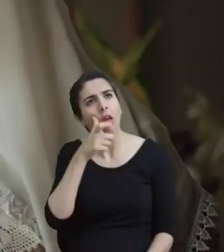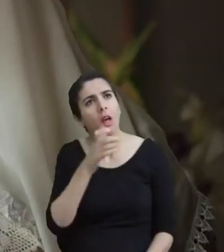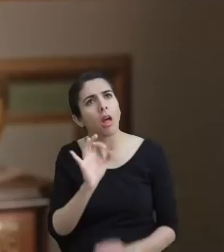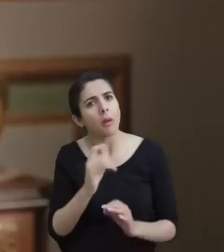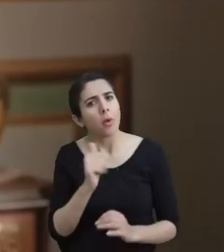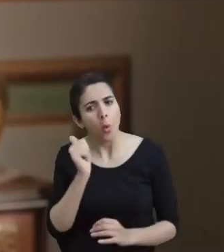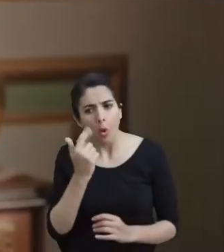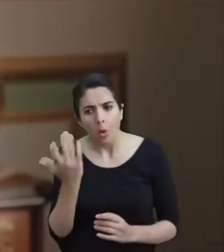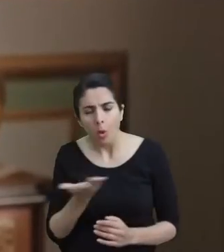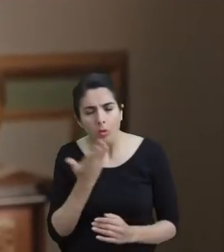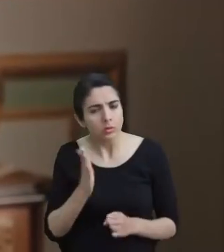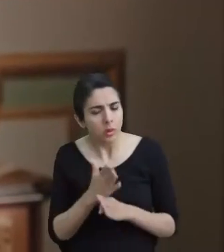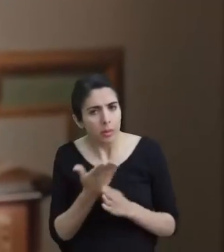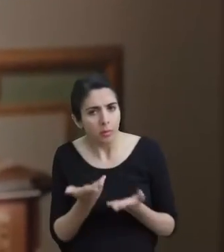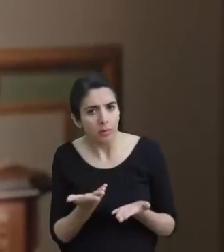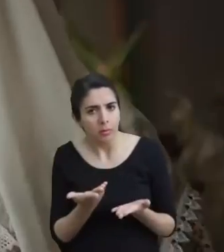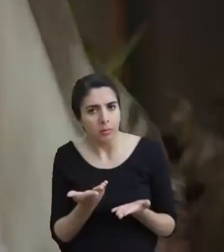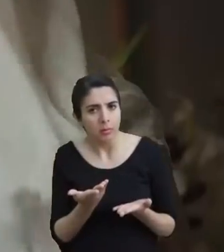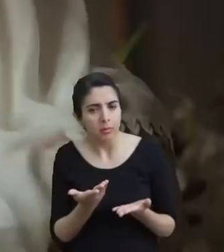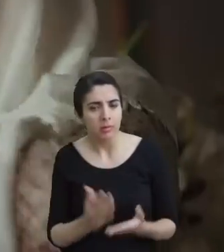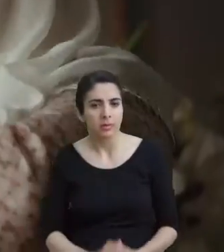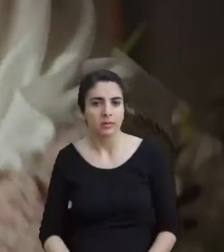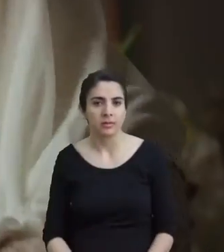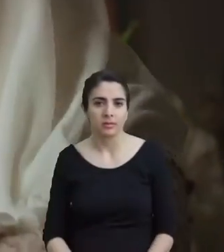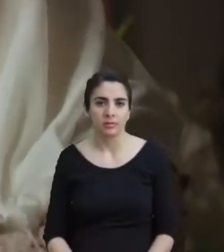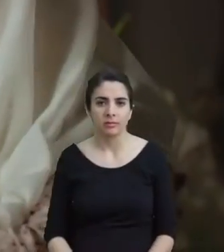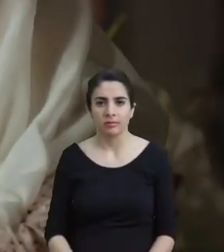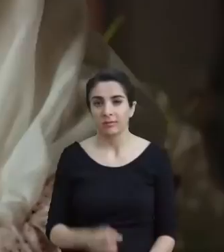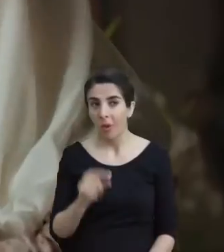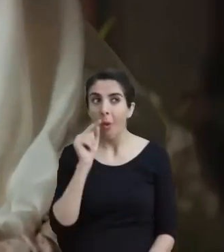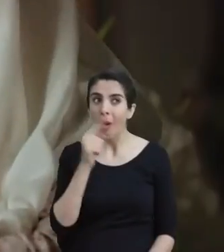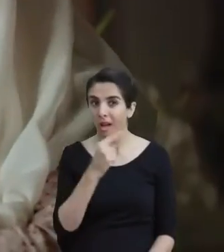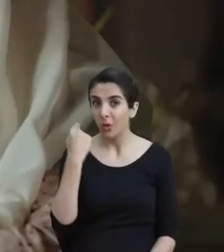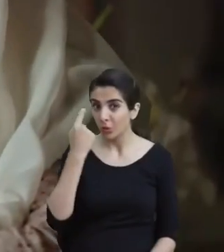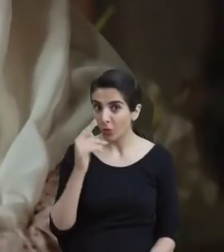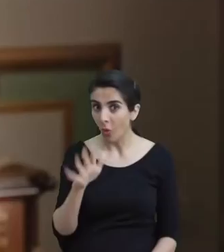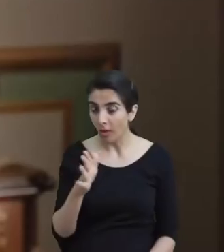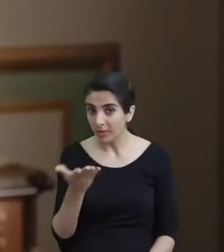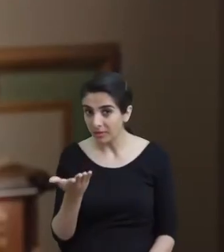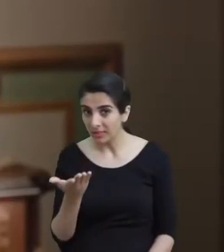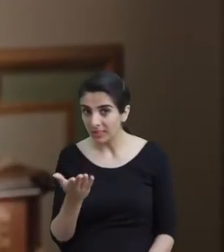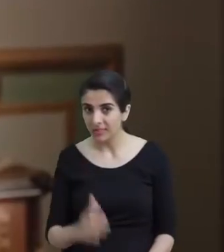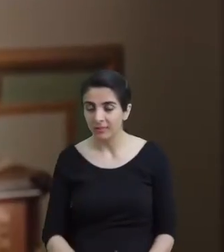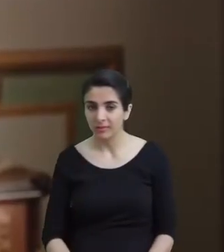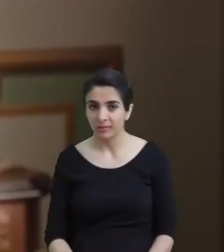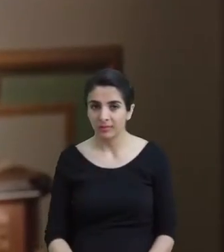gibi dolaşıyorsun günlerdir? Lara, yok canım diye kafa salladı. Dadı kollarını göğsünde bağladı. Sen yoksa o çocuğu mu düşünüyorsun?